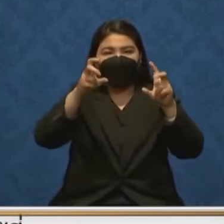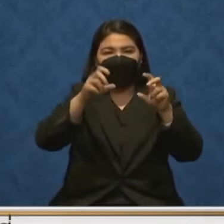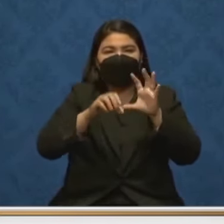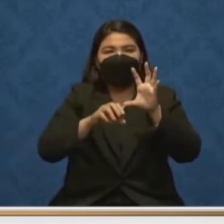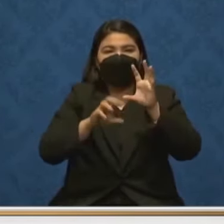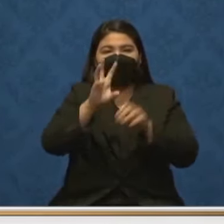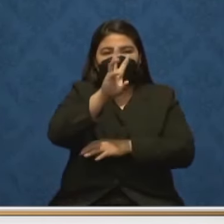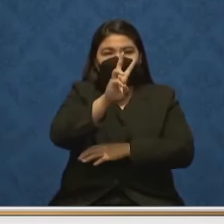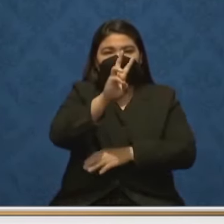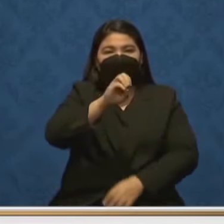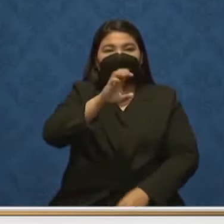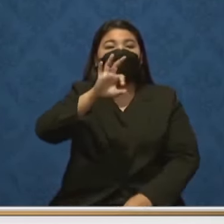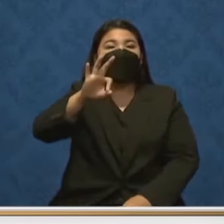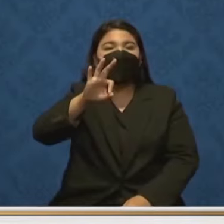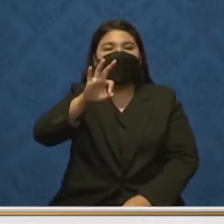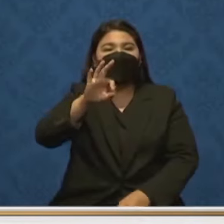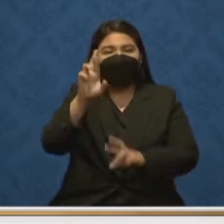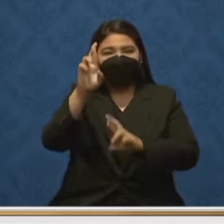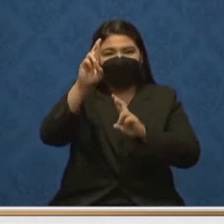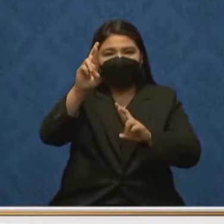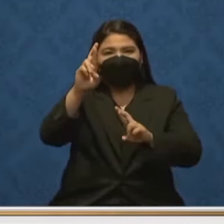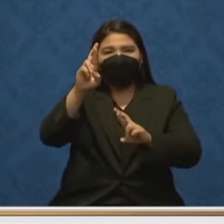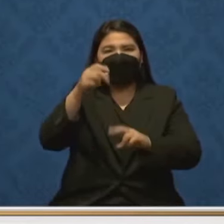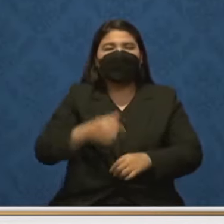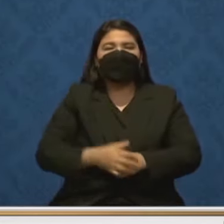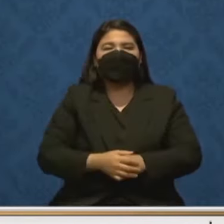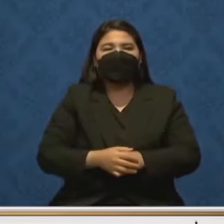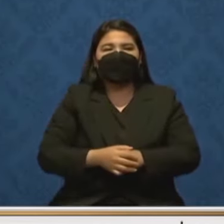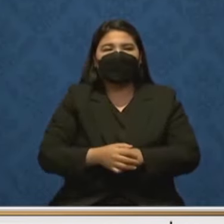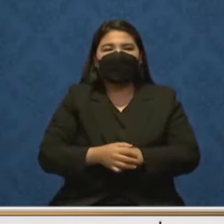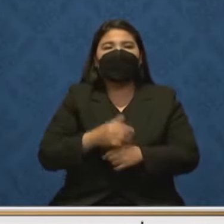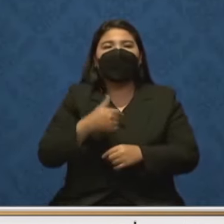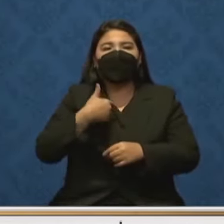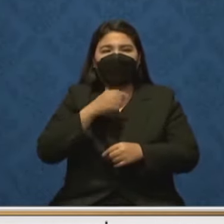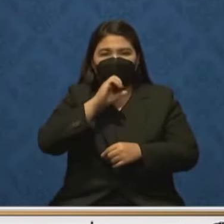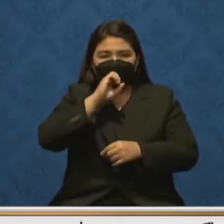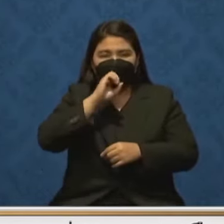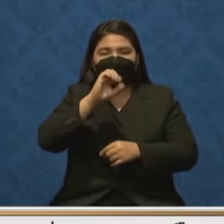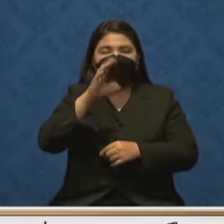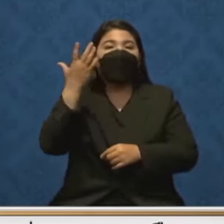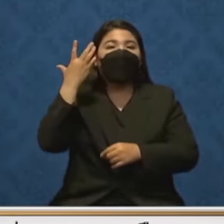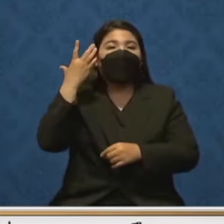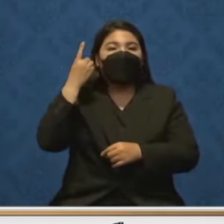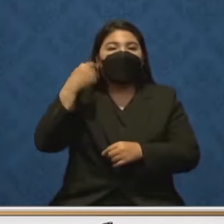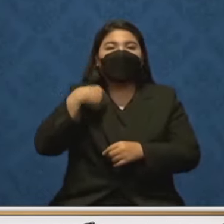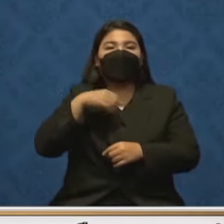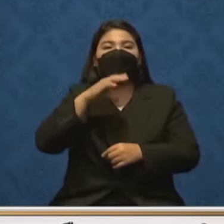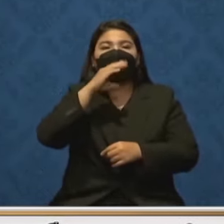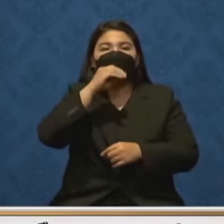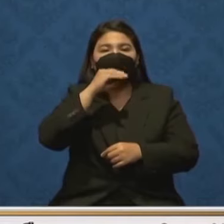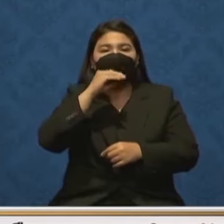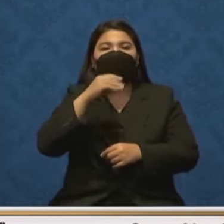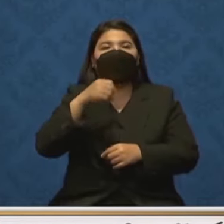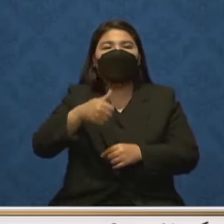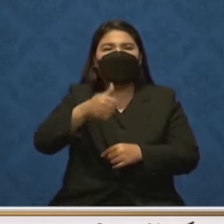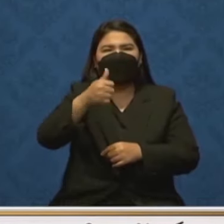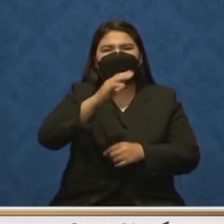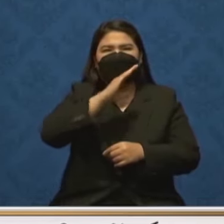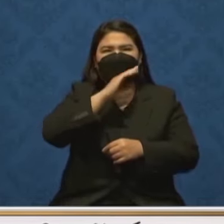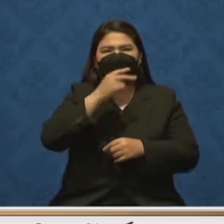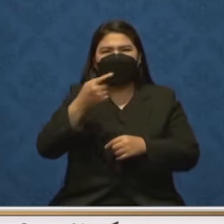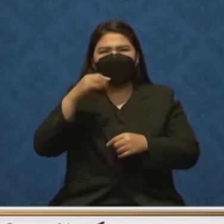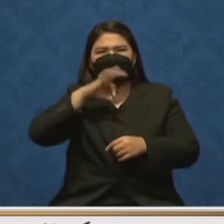กำลังนิดนึงที่จริงแล้วผมได้เปิดโอกาสเต็มที่ตั้งแต่เมื่อวานแต่ว่าพ่อทำร้ายที่มันมีลักษณะเสียดสี